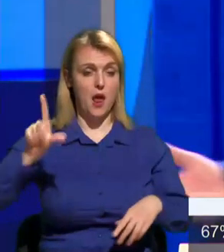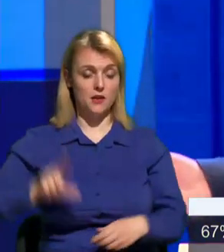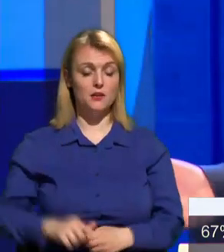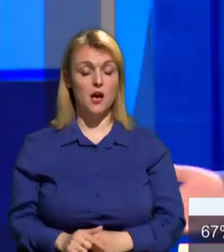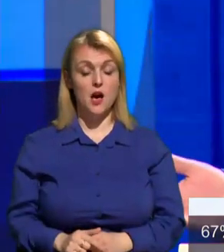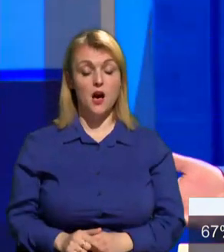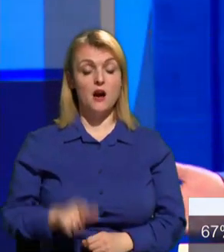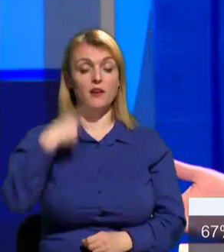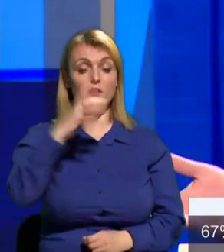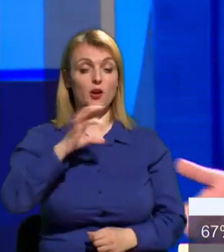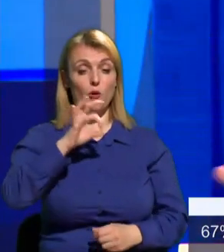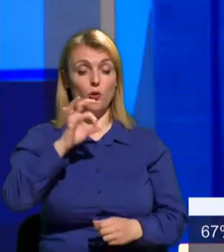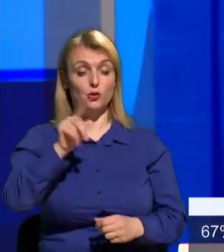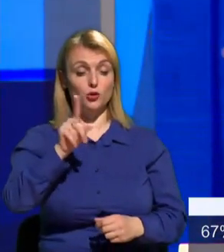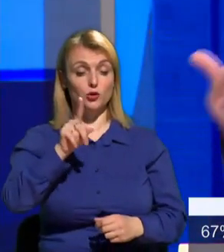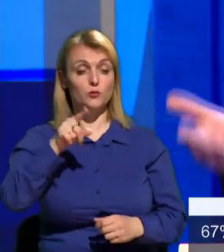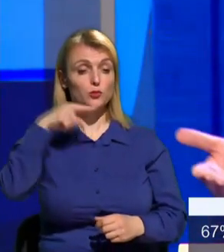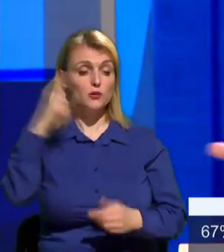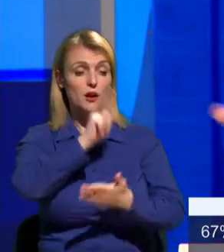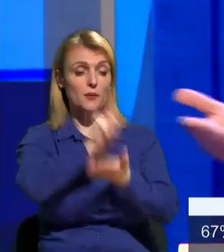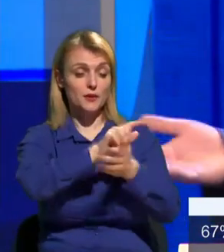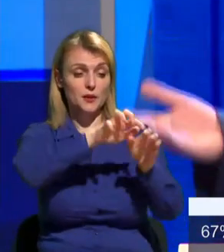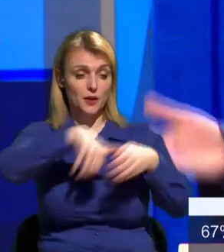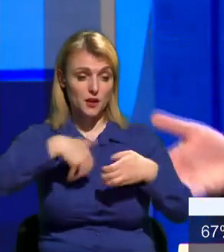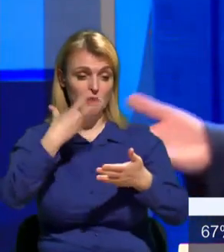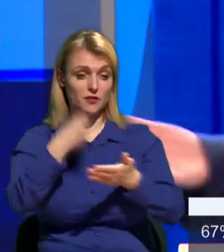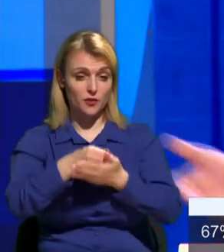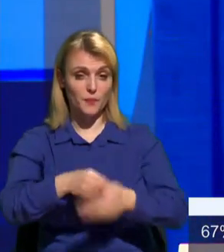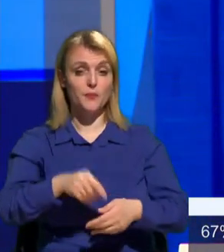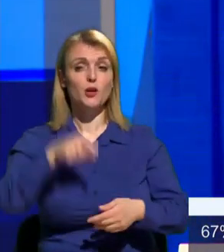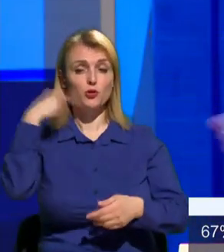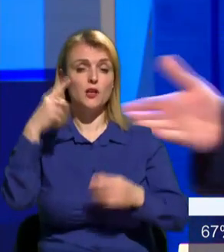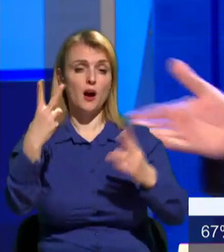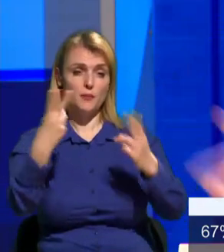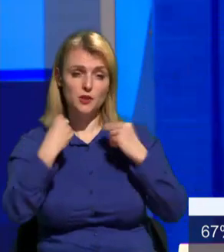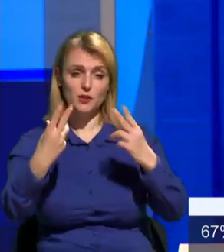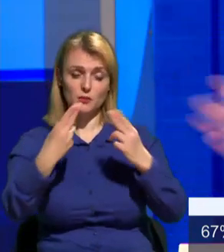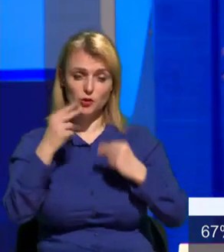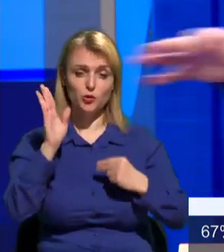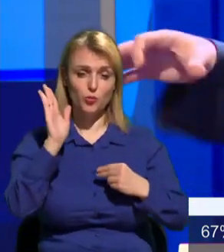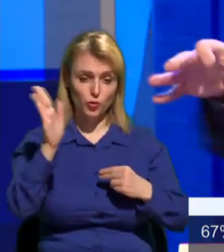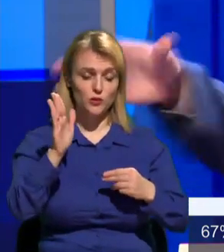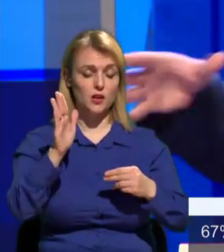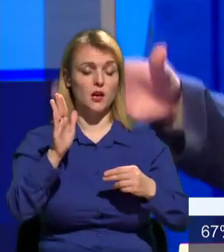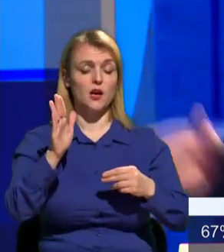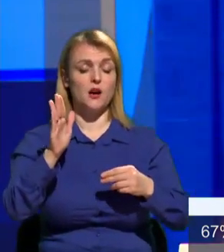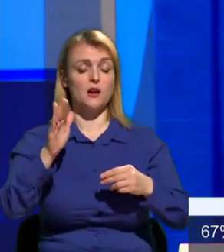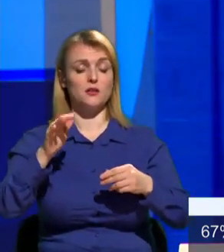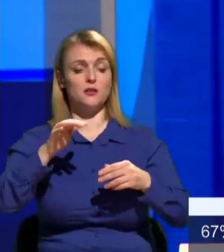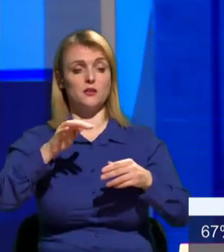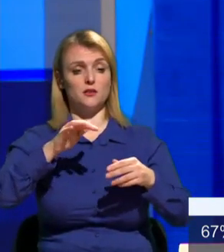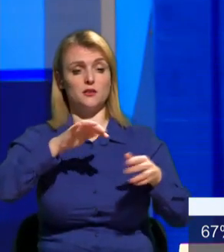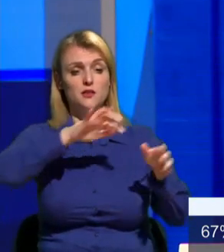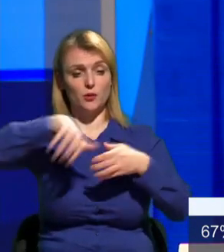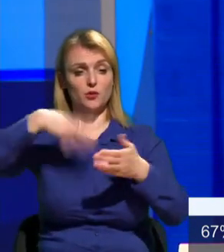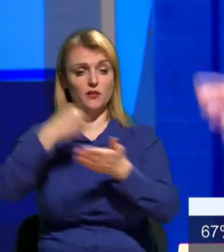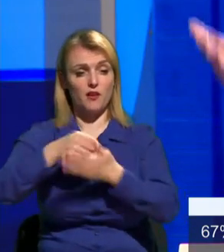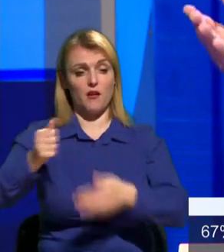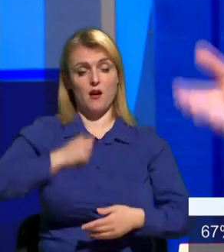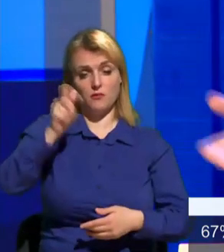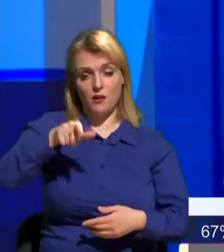Ruse. Federația Rusă a declarat că ea își va retrage și munițiile și trupele care asigură securitatea